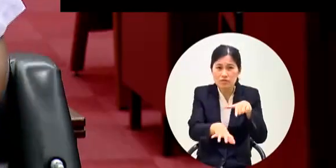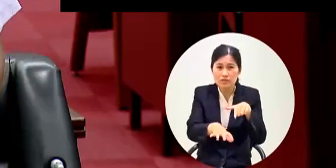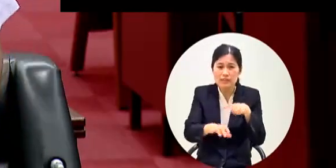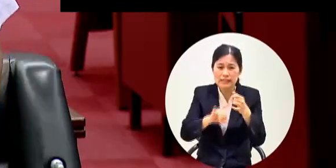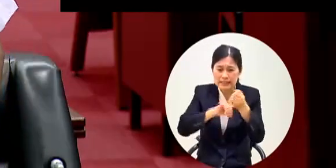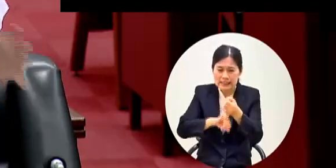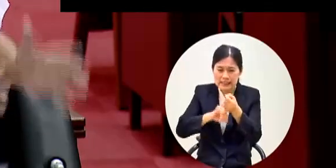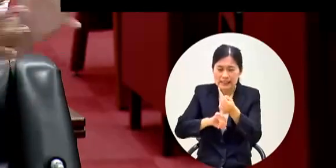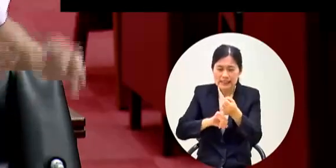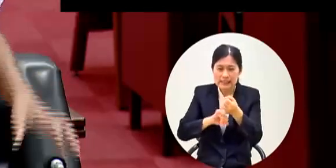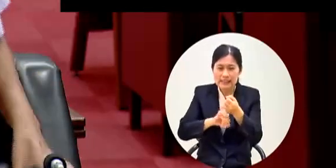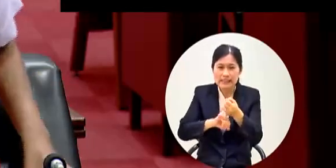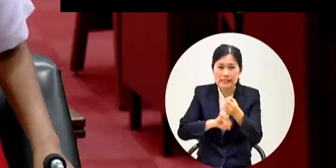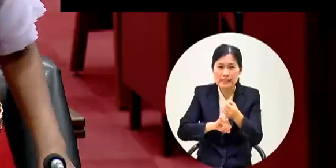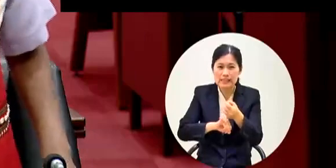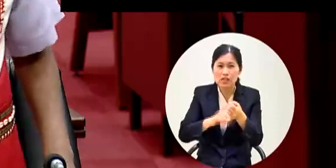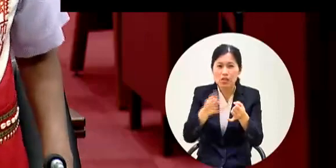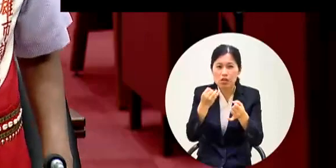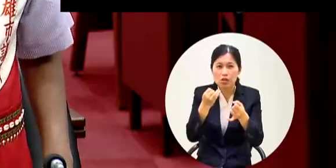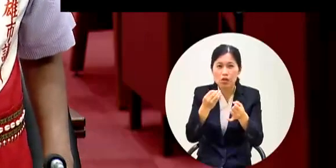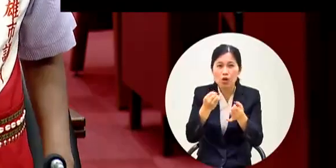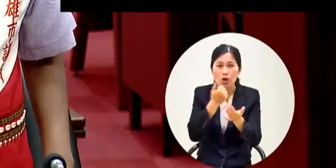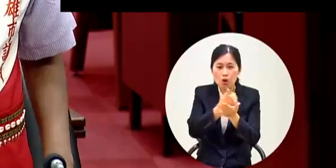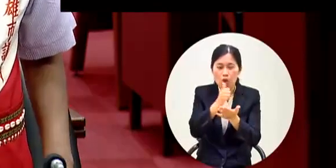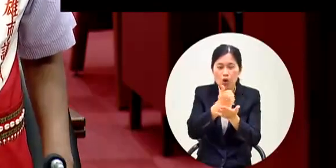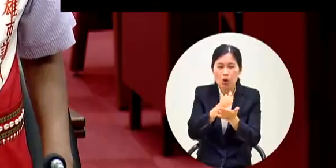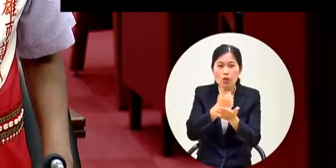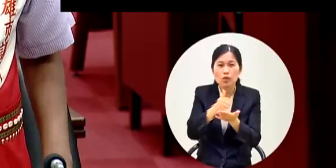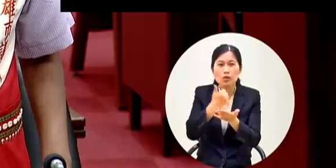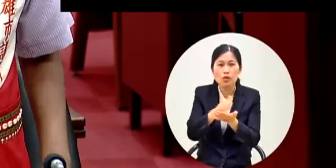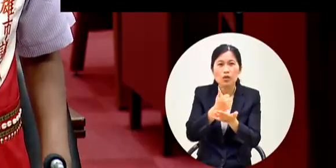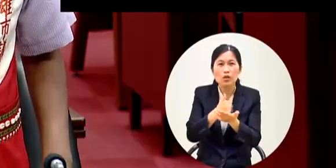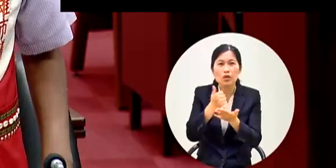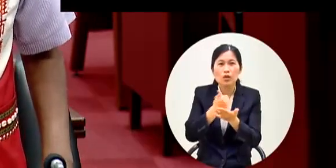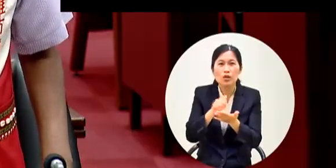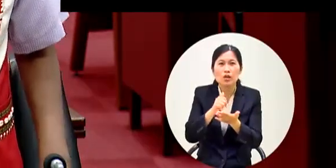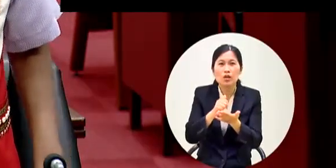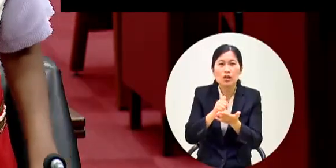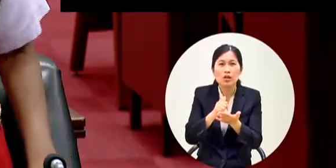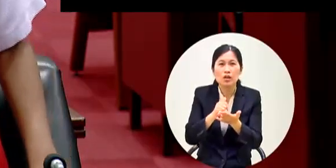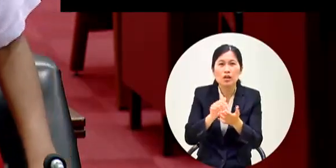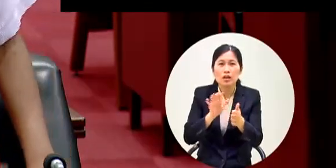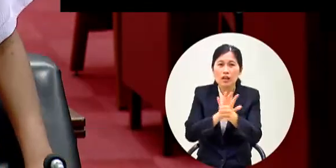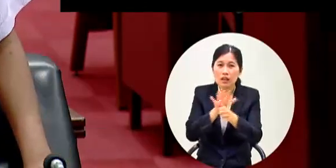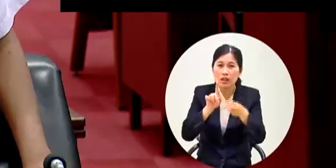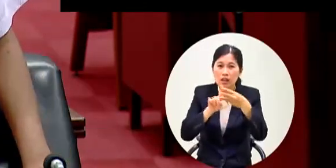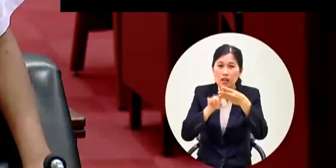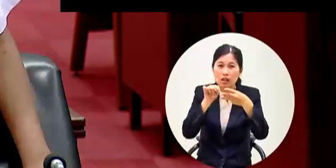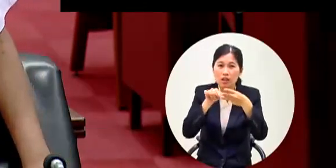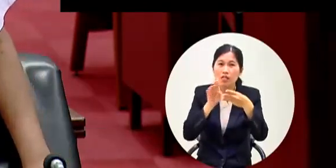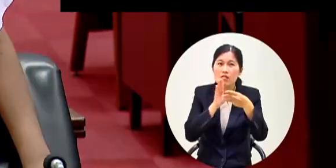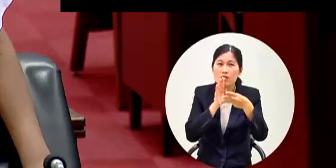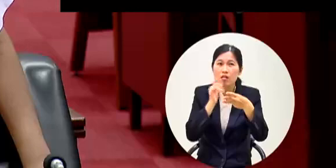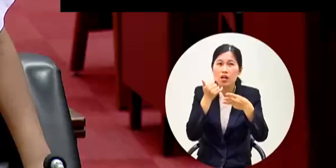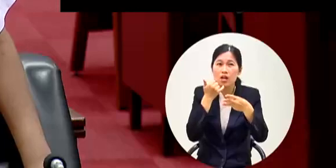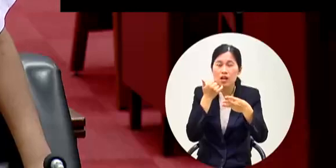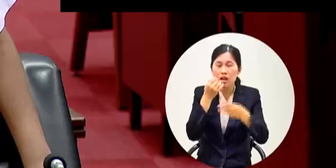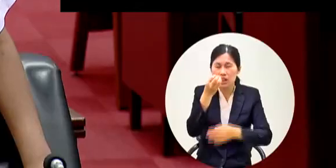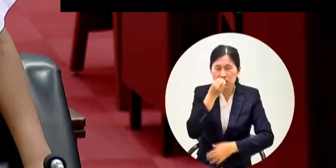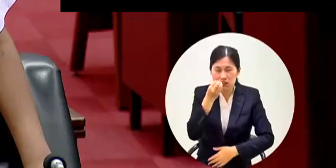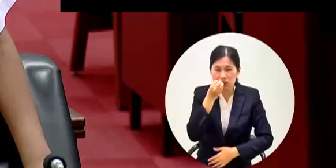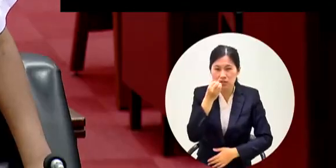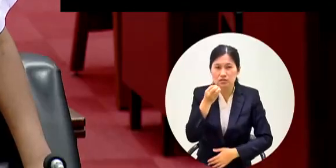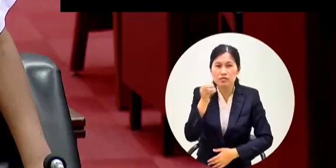13万吨，你应该帮我们接洽再有七公所 按照你们切洽的订